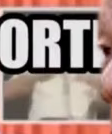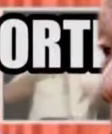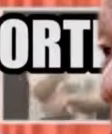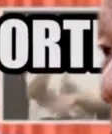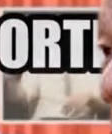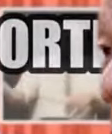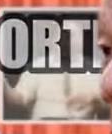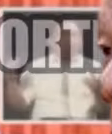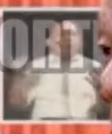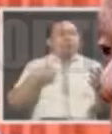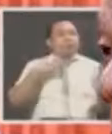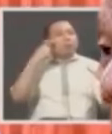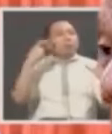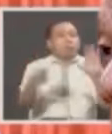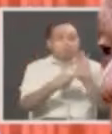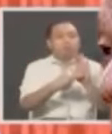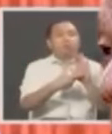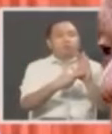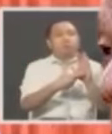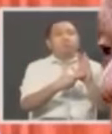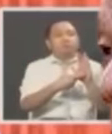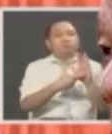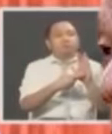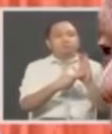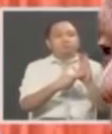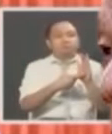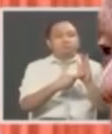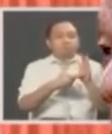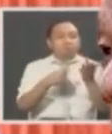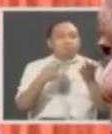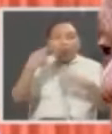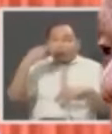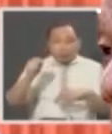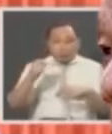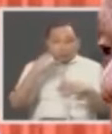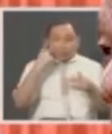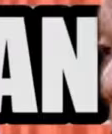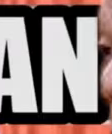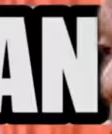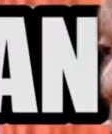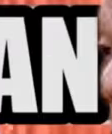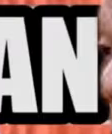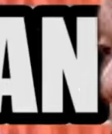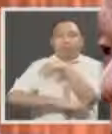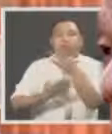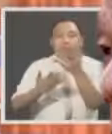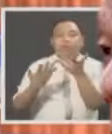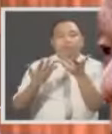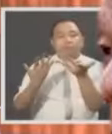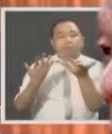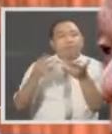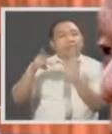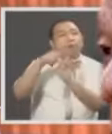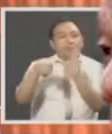akong recognition sa eskwela. Hanggang high school, 75 lang lahat. Okay lang yan. There are